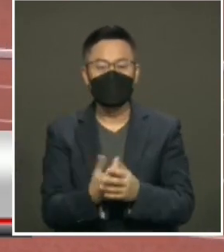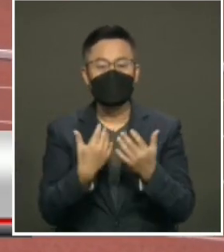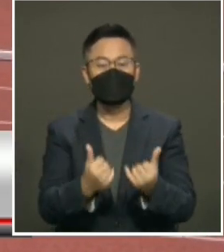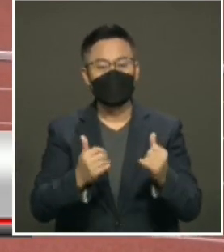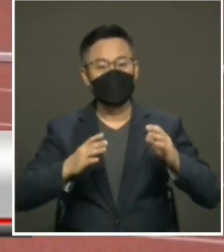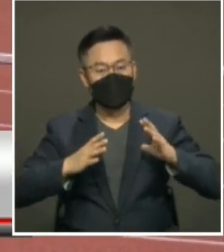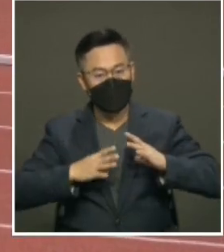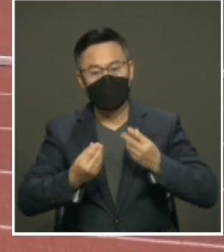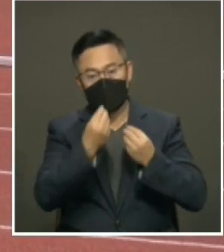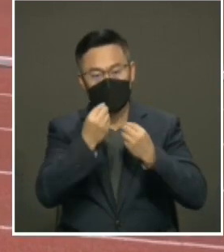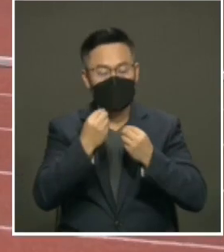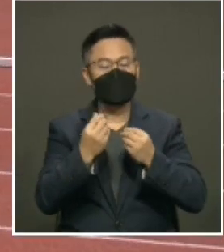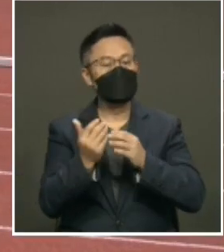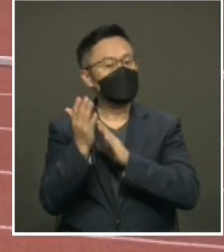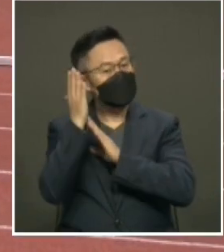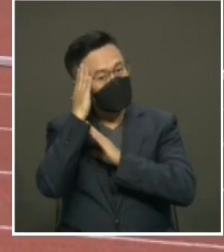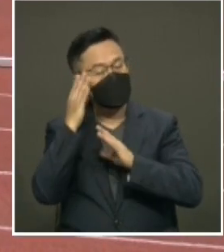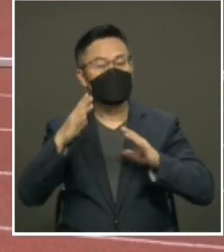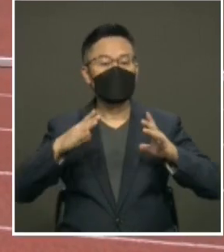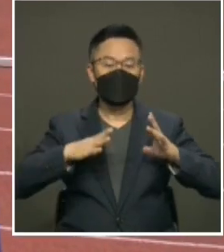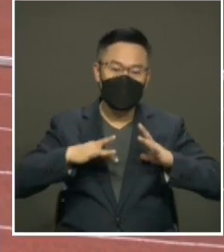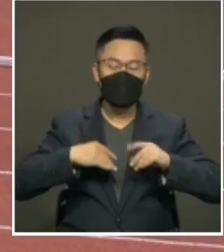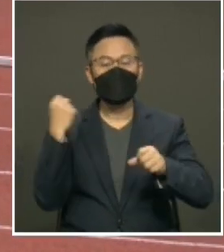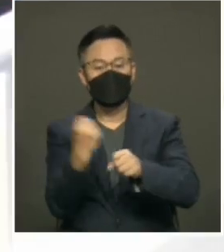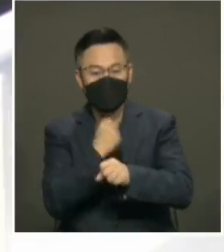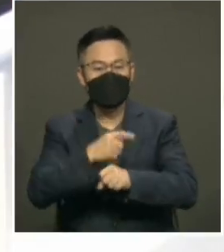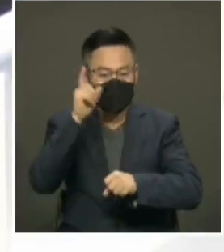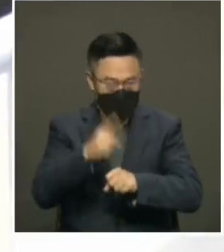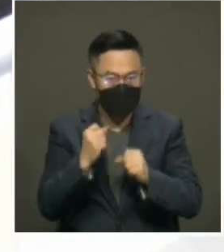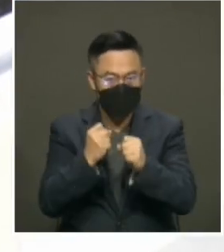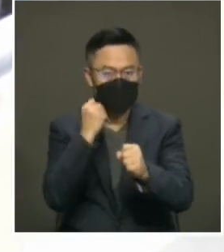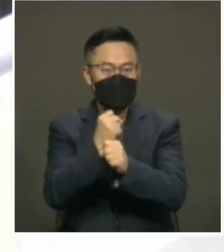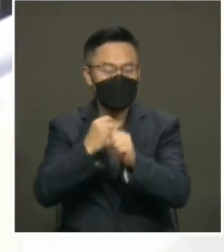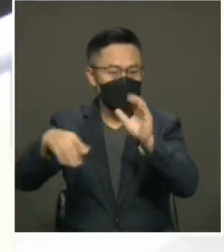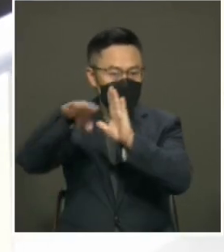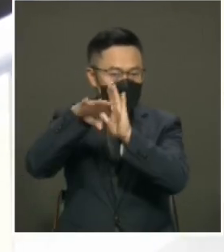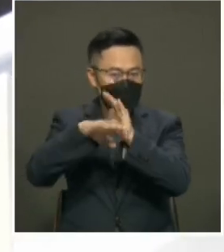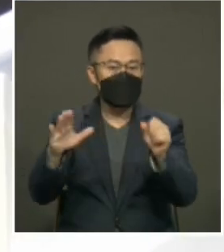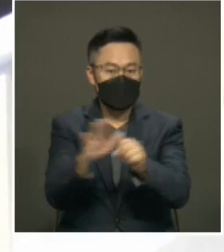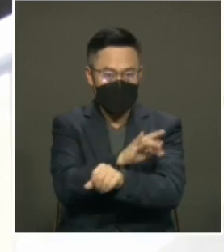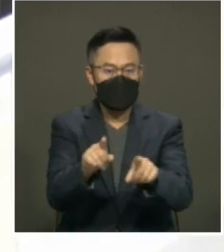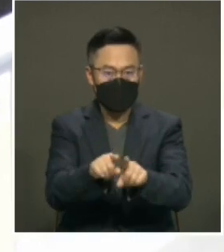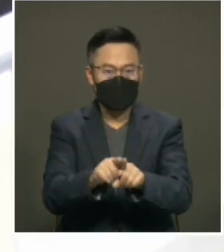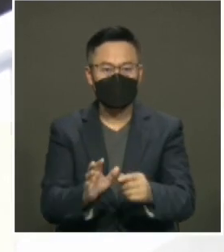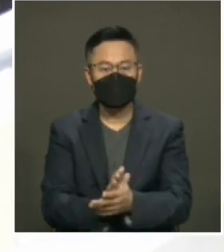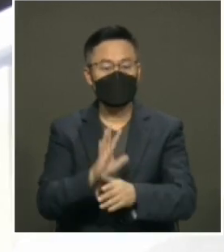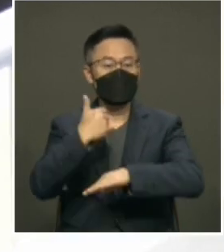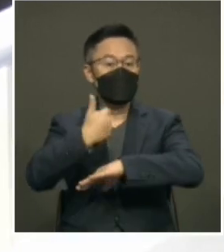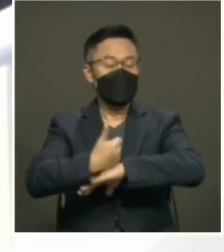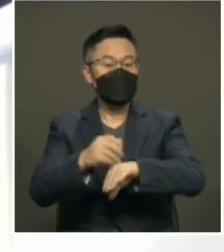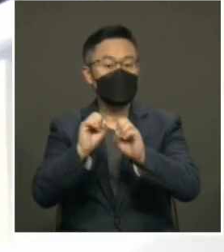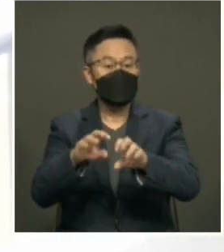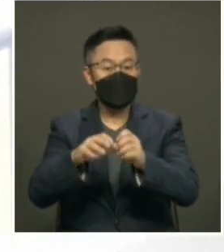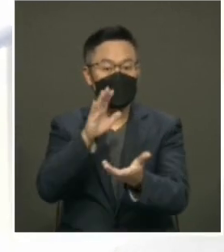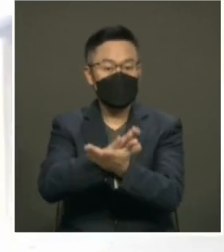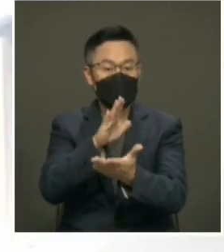ผ่อนแล้วก็การกินแล้วกันซ้อมด้วยครับก็ทำเต็มที่ทุกอย่าง ด้านวัฒนาสุวรรณรักษาผู้สอนกรีธาโรงเรียนอัสสัมชัญส